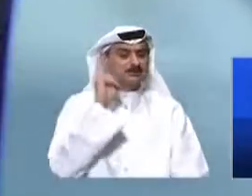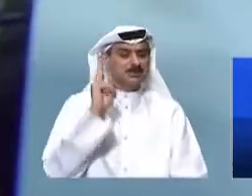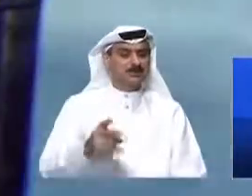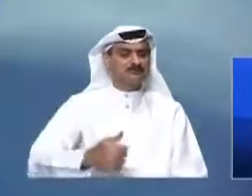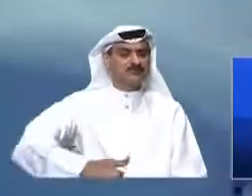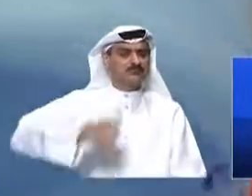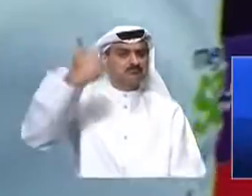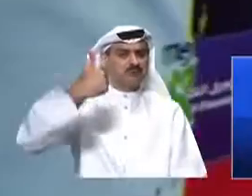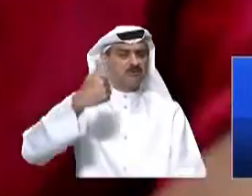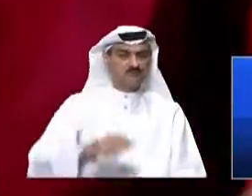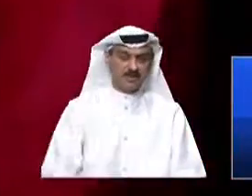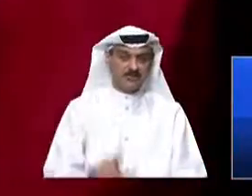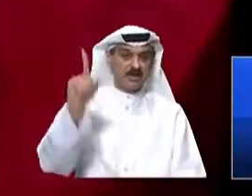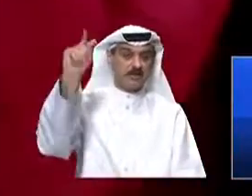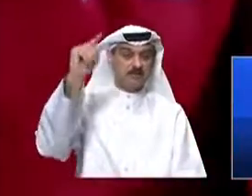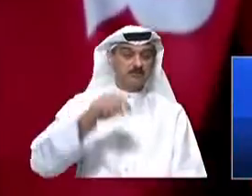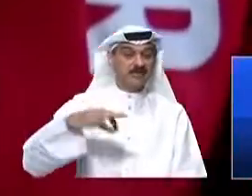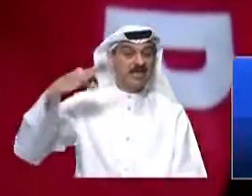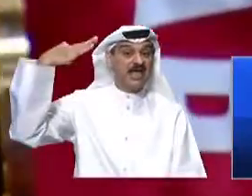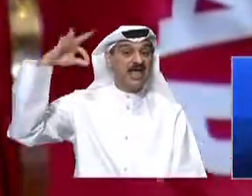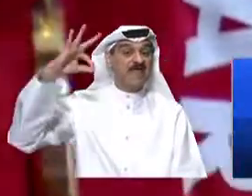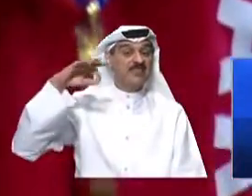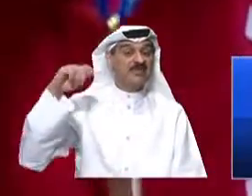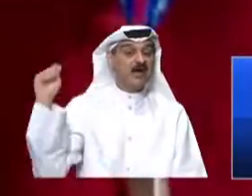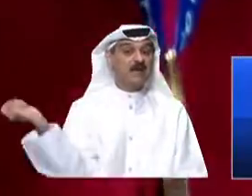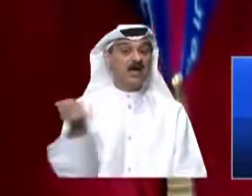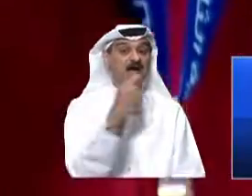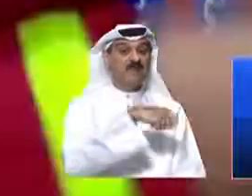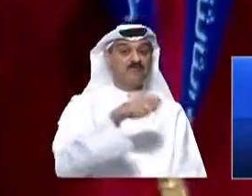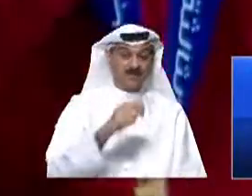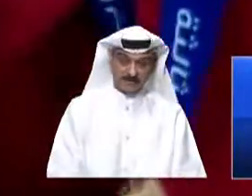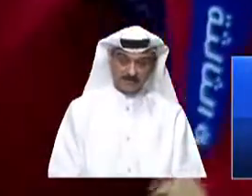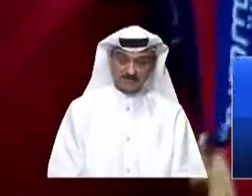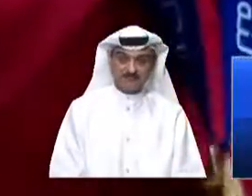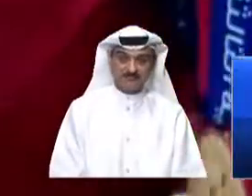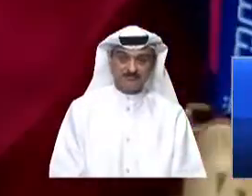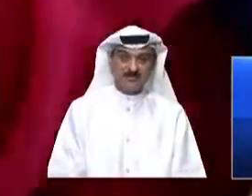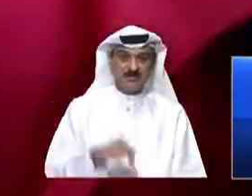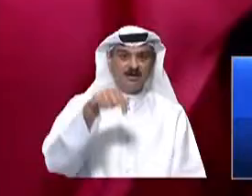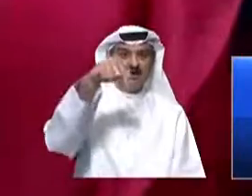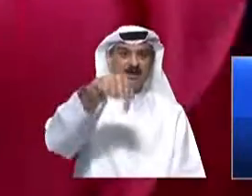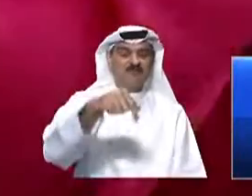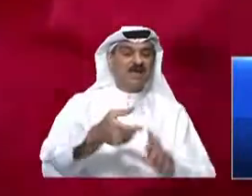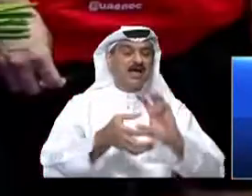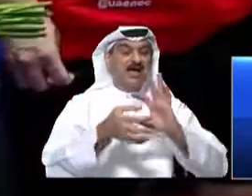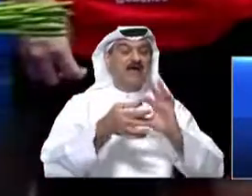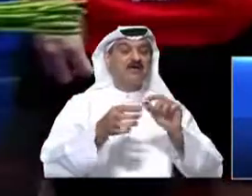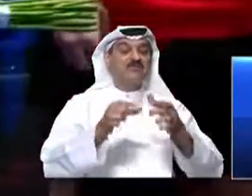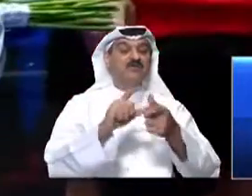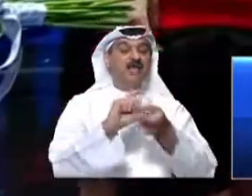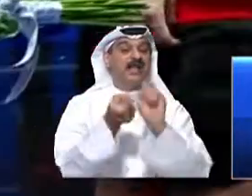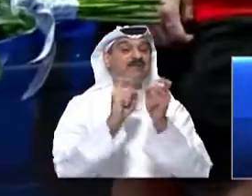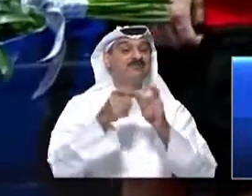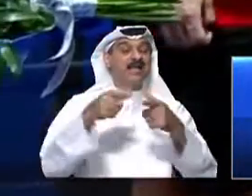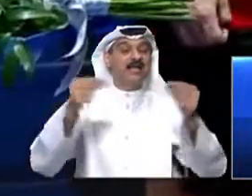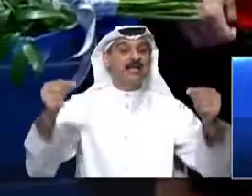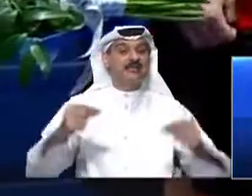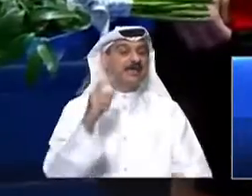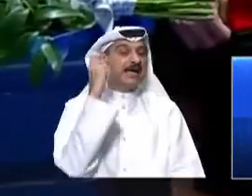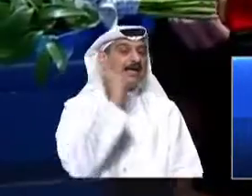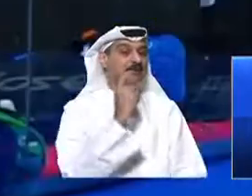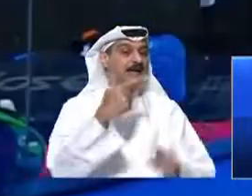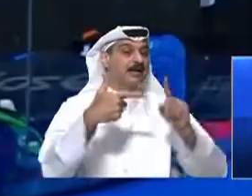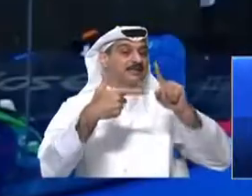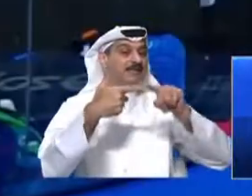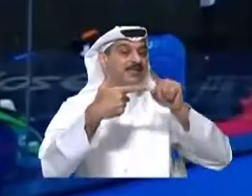توج أدعم البادل بذهبية دورة الألعاب الرياضية الخليجية، في حين حل منتخب الإمارات بالمركز الثاني